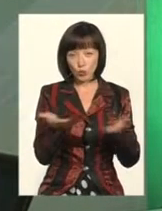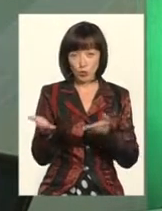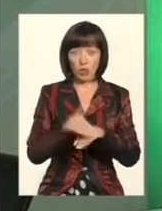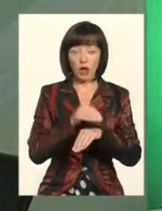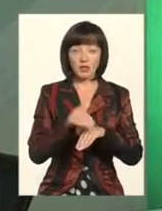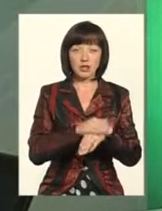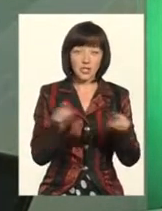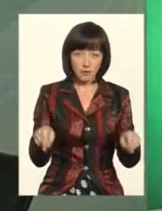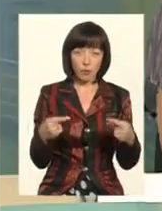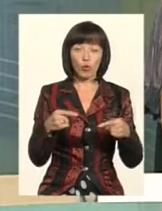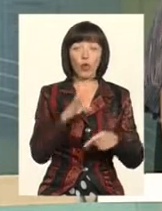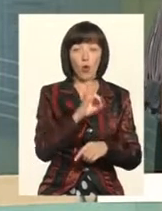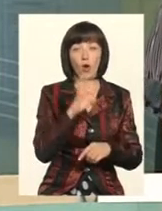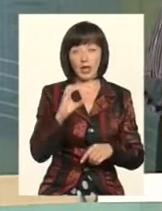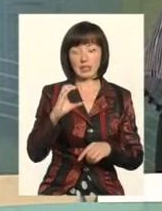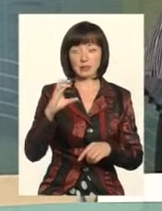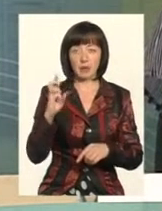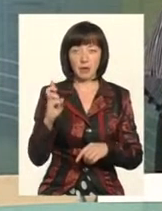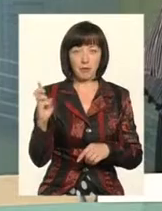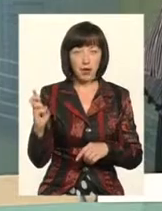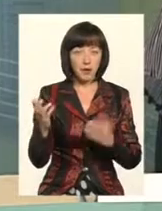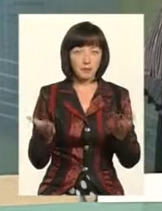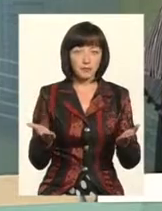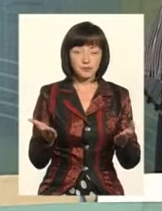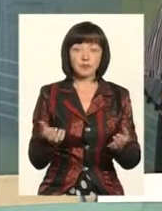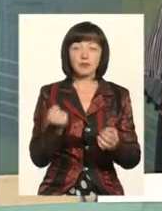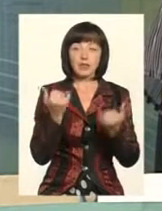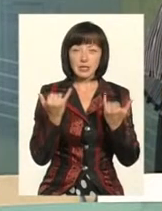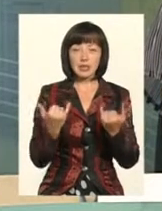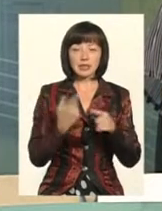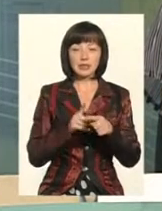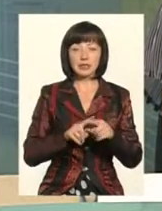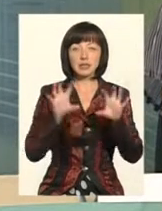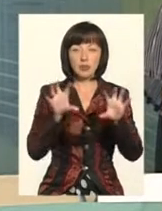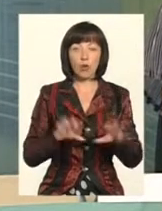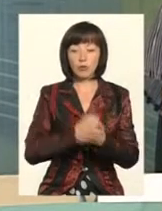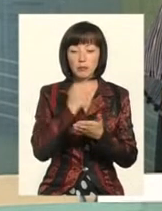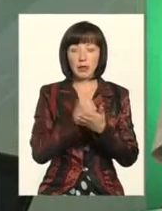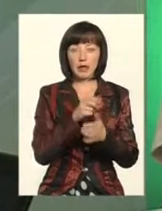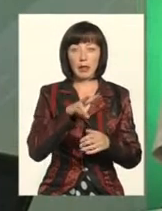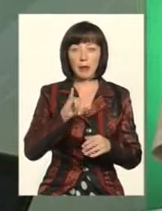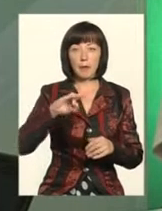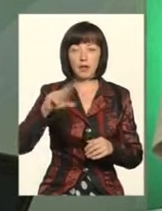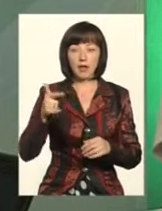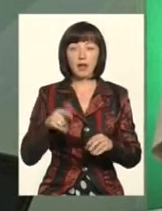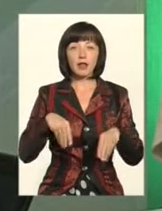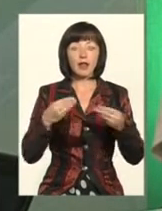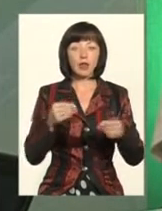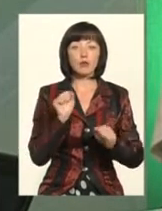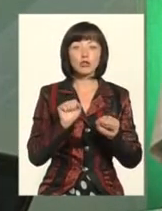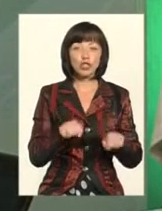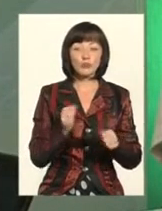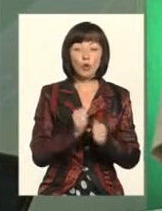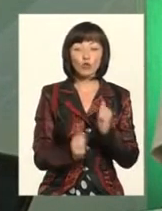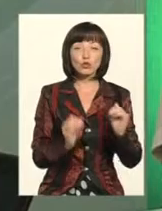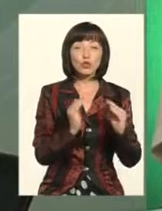створити допоможемо, створіть ОСББ. А зараз цей закон, який прийнятий в липні місяці, дає можливість кожному